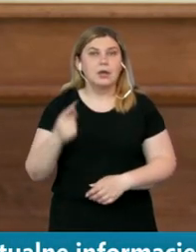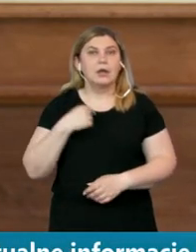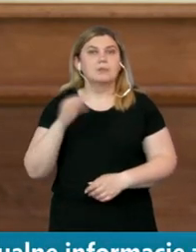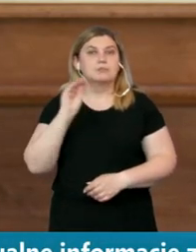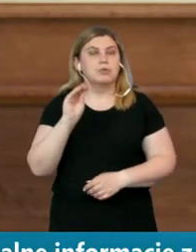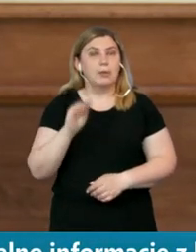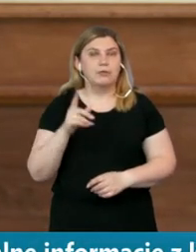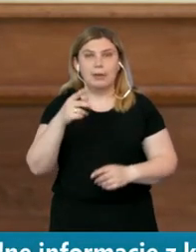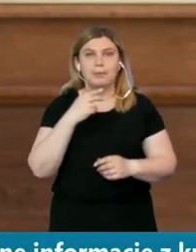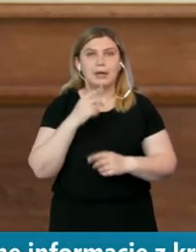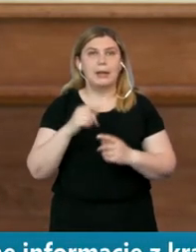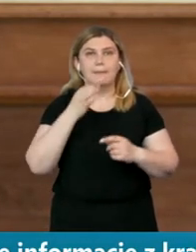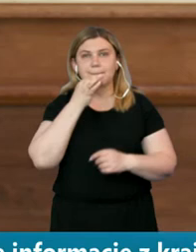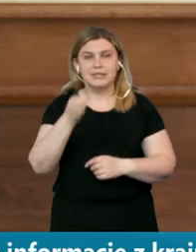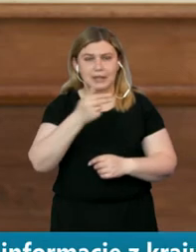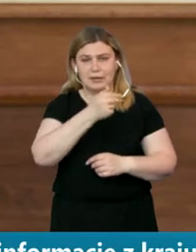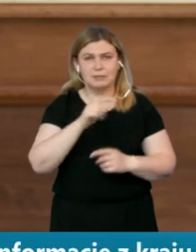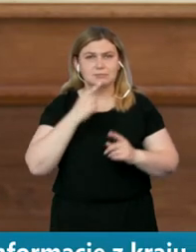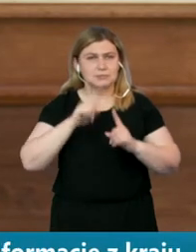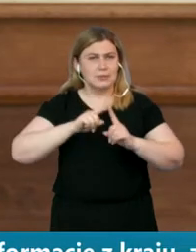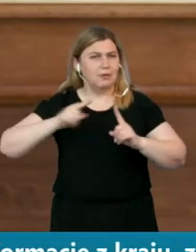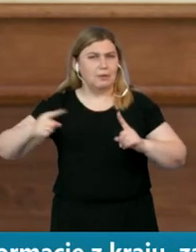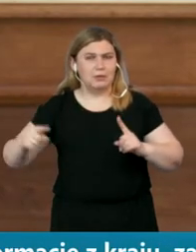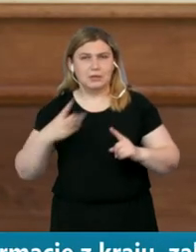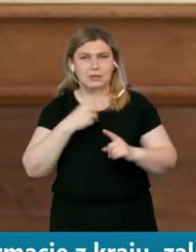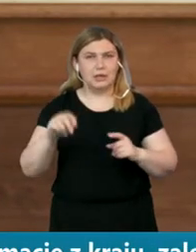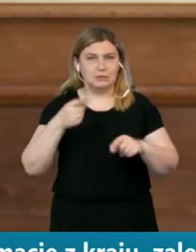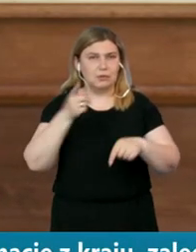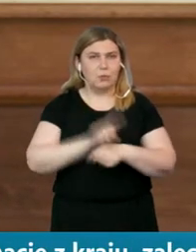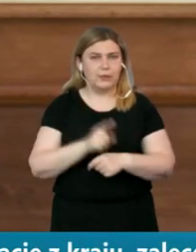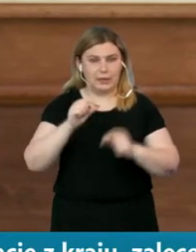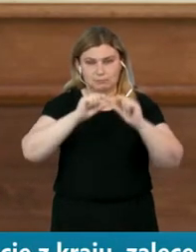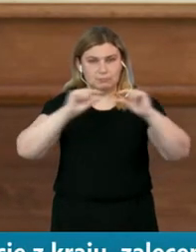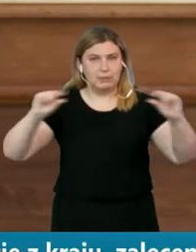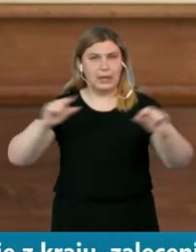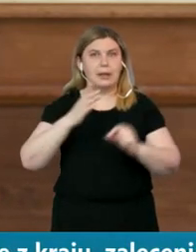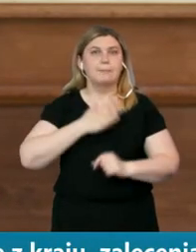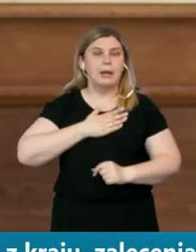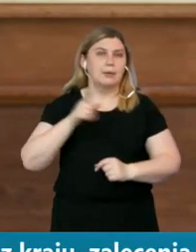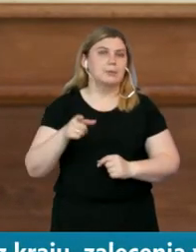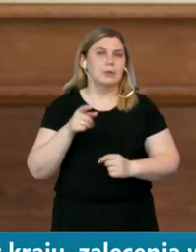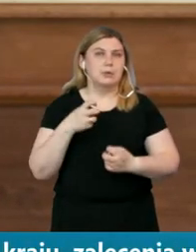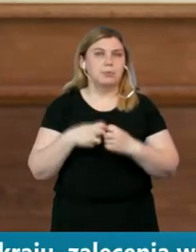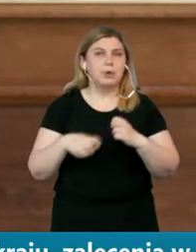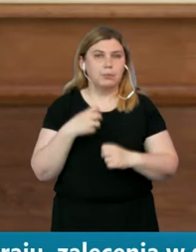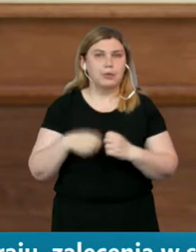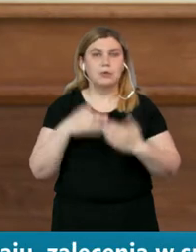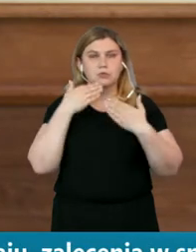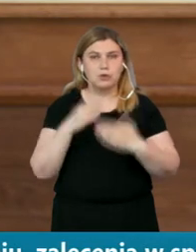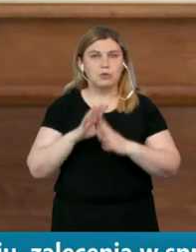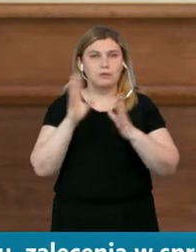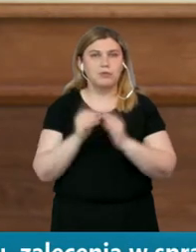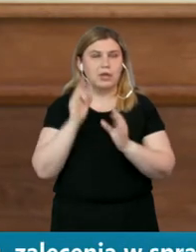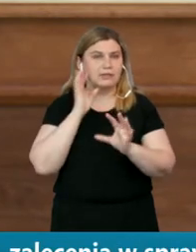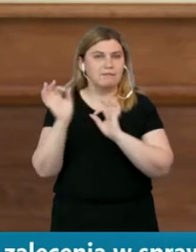aby te pytania nie były zbyt długie, bo wówczas nie mieszczą się na pasku na ekranie i mamy z tym kłopot. Dziękuję też wszystkim za